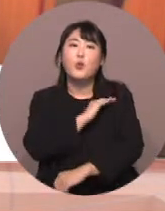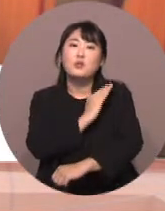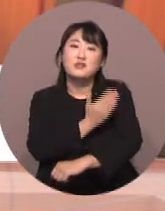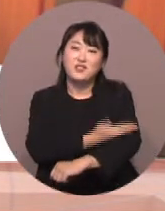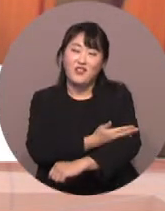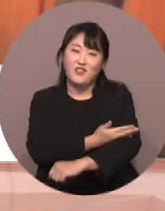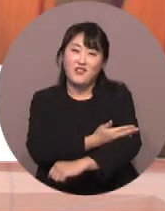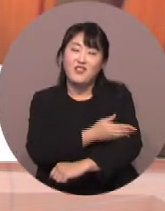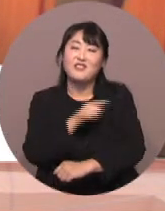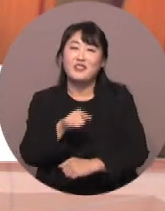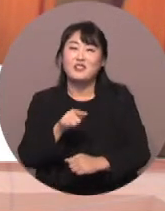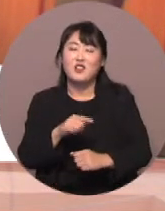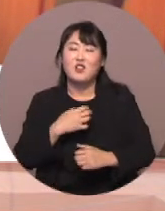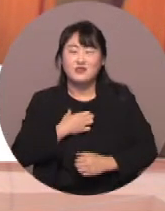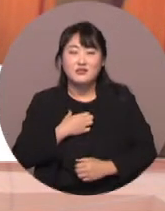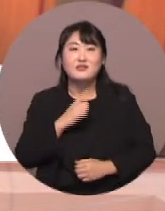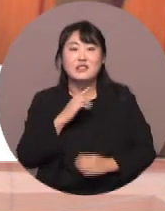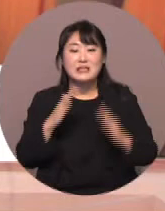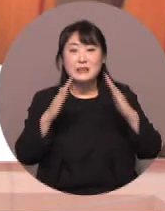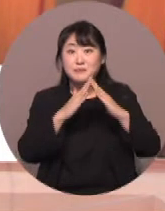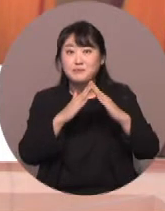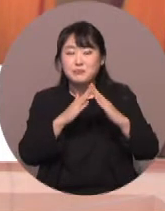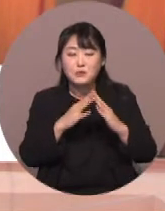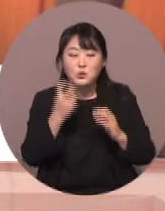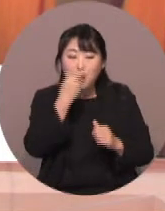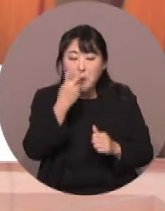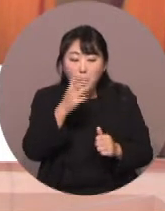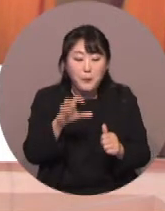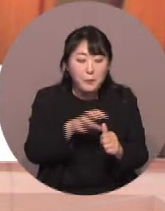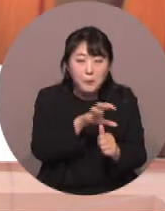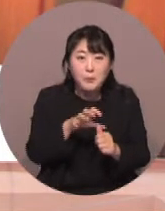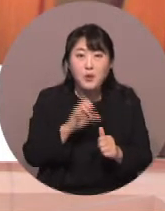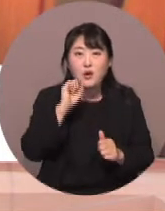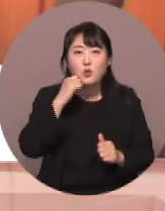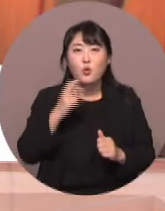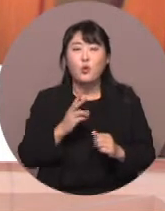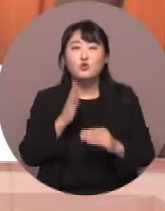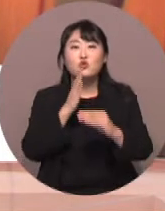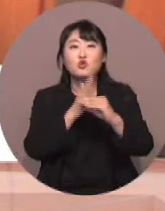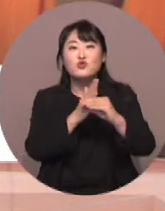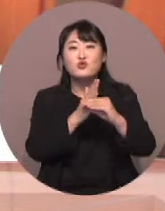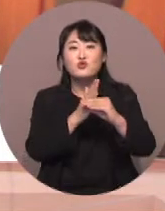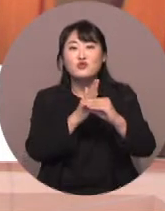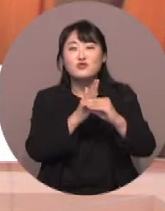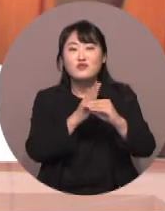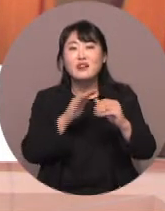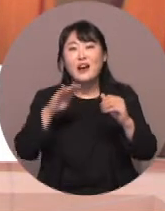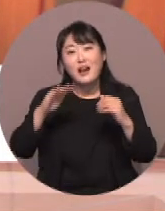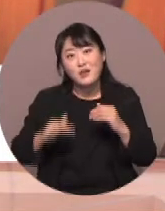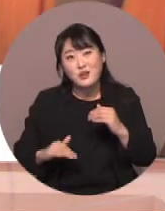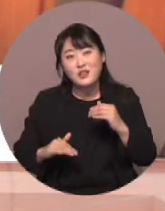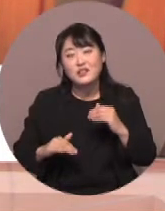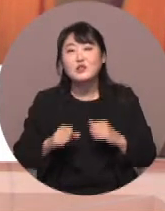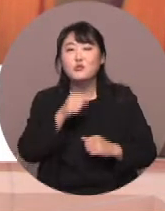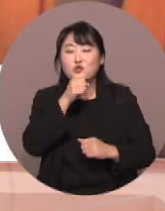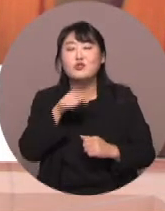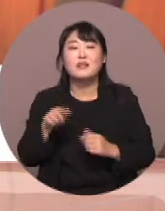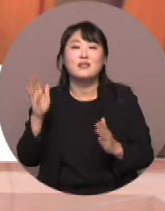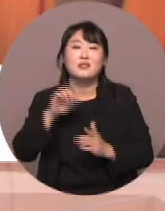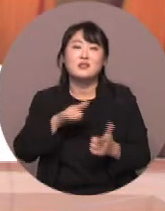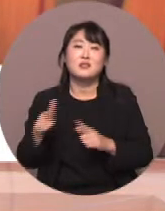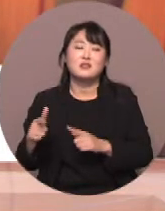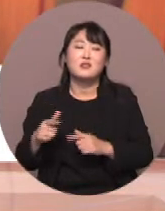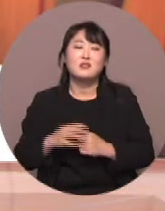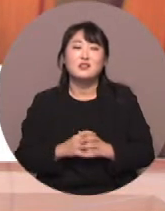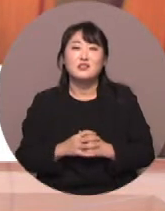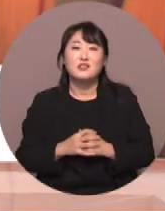있죠 특히 에 가정에서 돌보미 여의치 않거나 중하위권 학생들의 학력 저하가 큰데요 코르다 방역과